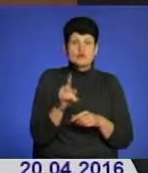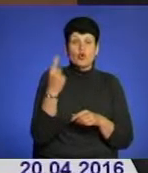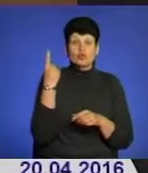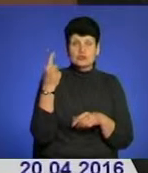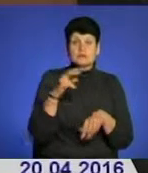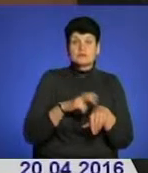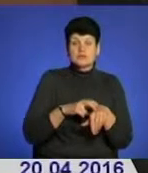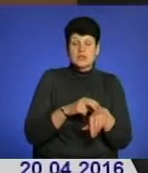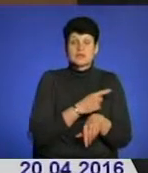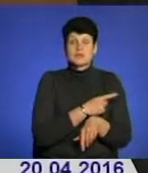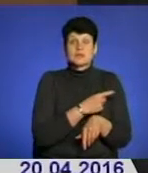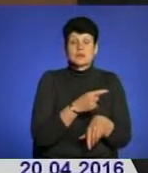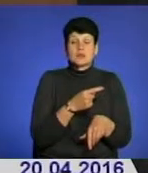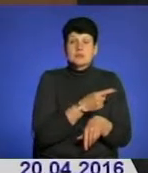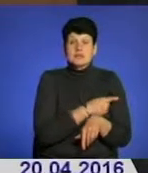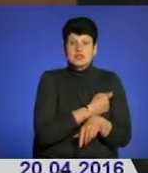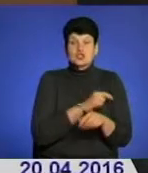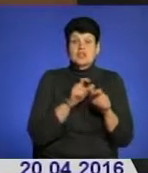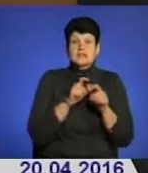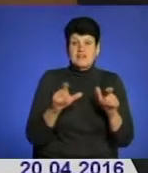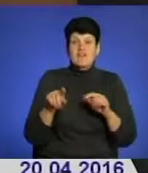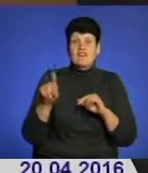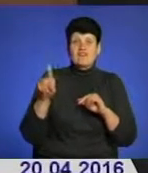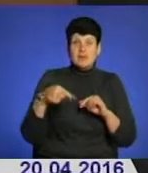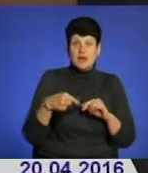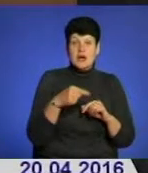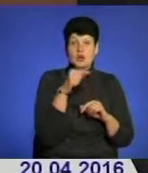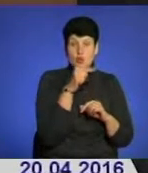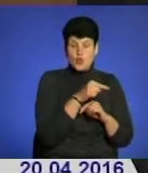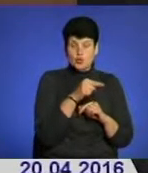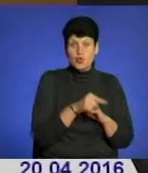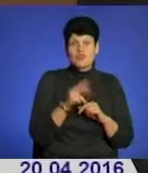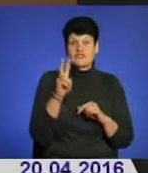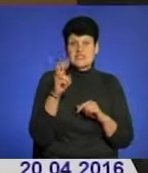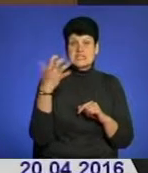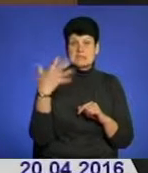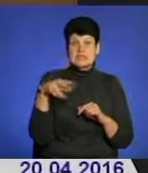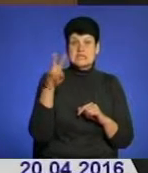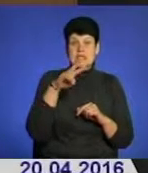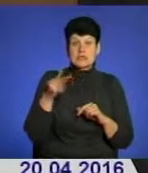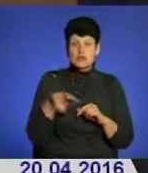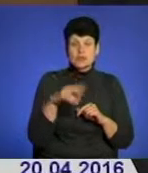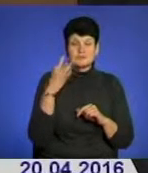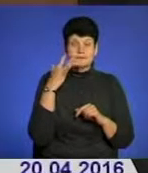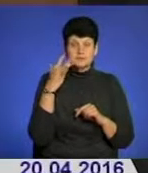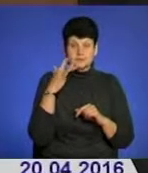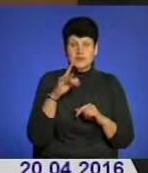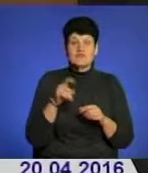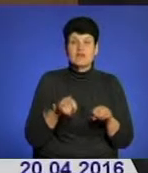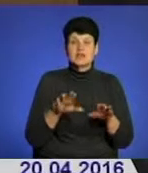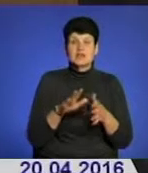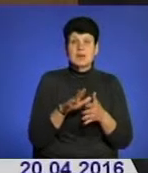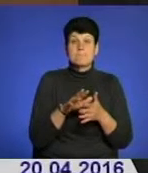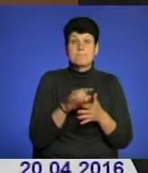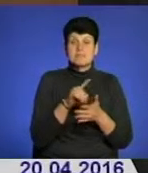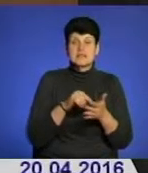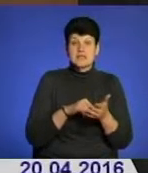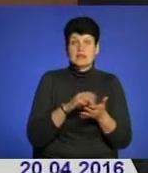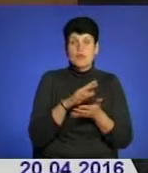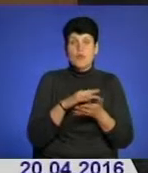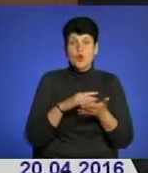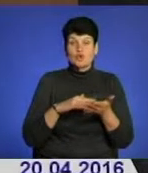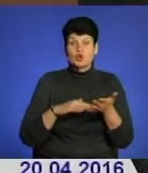лікарів медичних закладів міста Тернополя вимагає в нього неправомірну вигоду в сумі 250 доларів США за вирішення питання щодо продовження строку дії